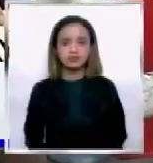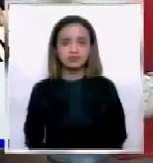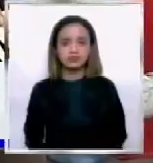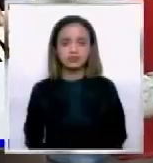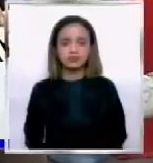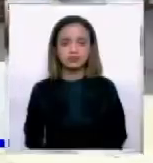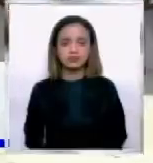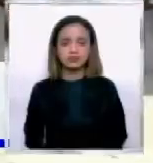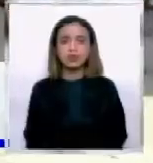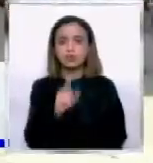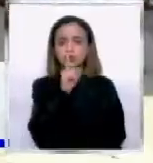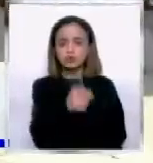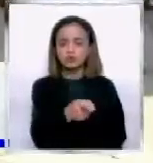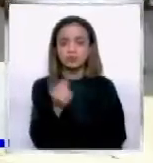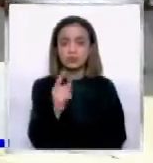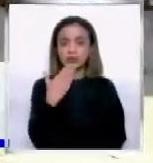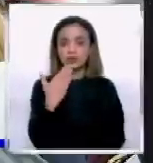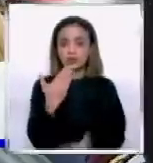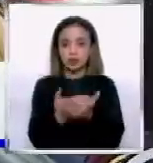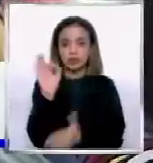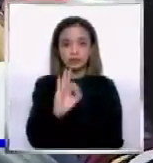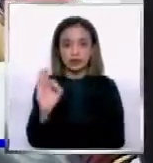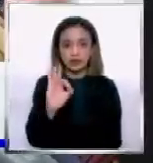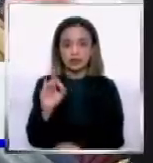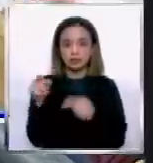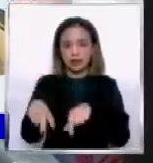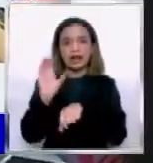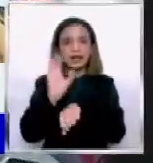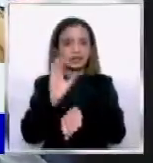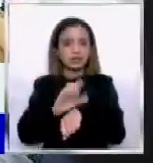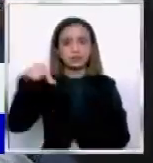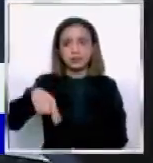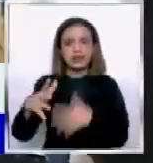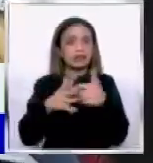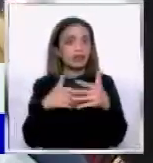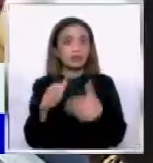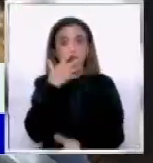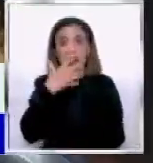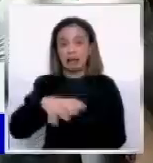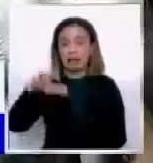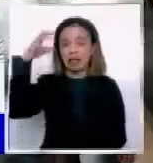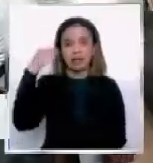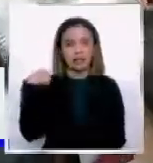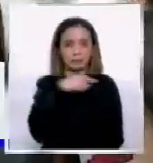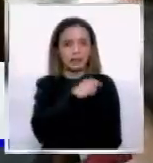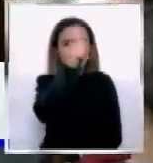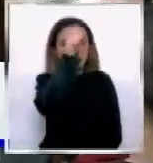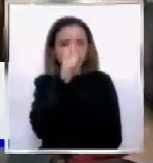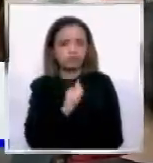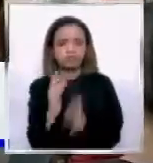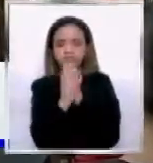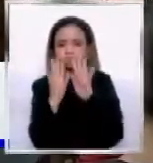Panata na yung pagka-Biyernes Santo, magsisimba dito sa Quiapo. Kaya ngayon kahit mainit, tirik ang araw, nagtsatsagang pumila. Alas 3 ng